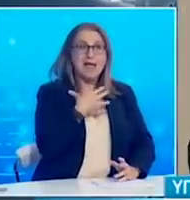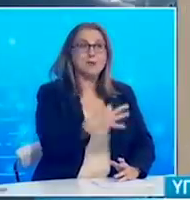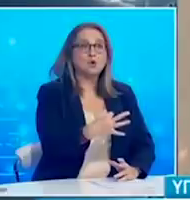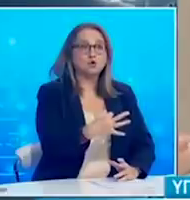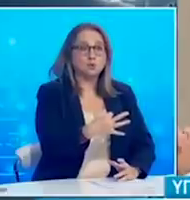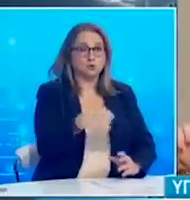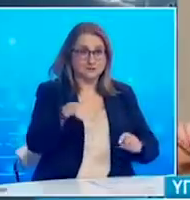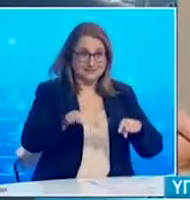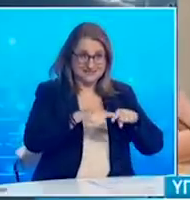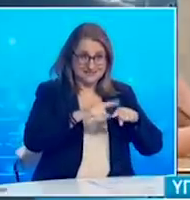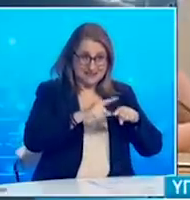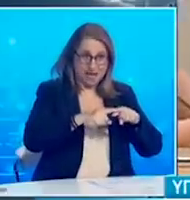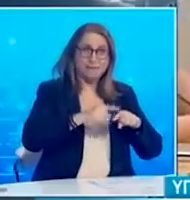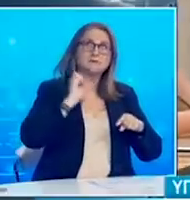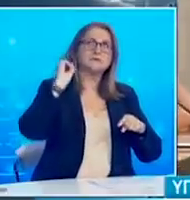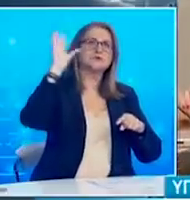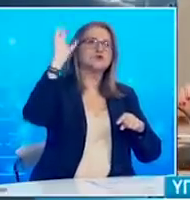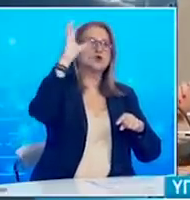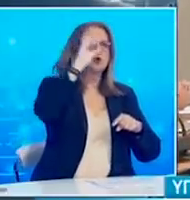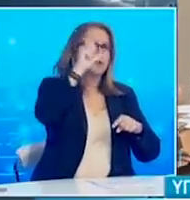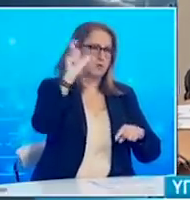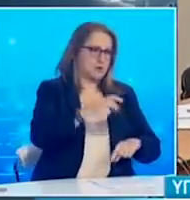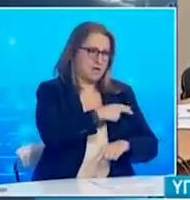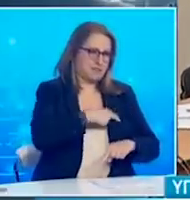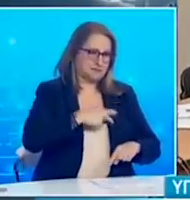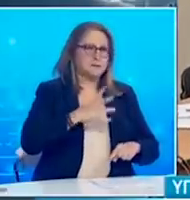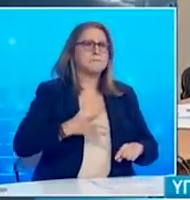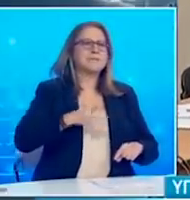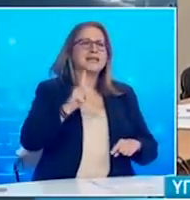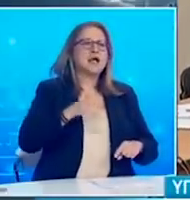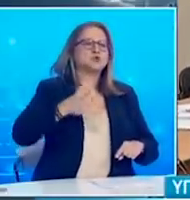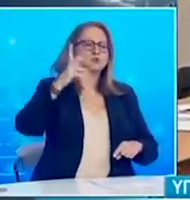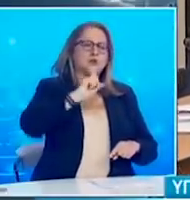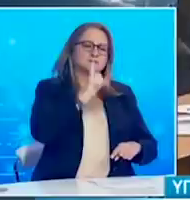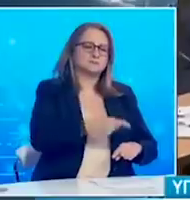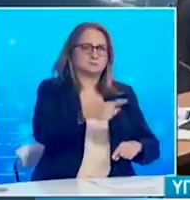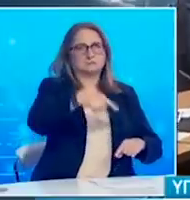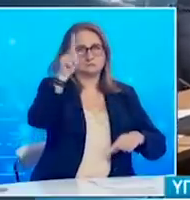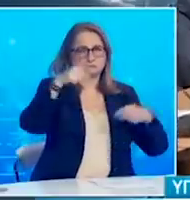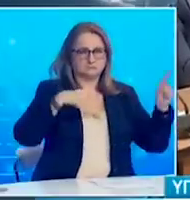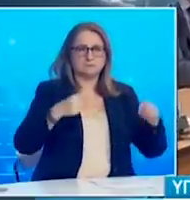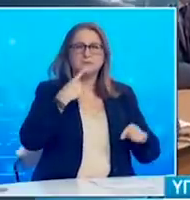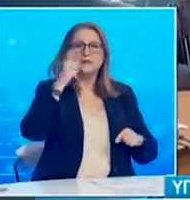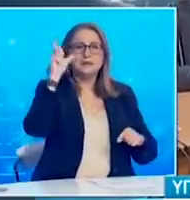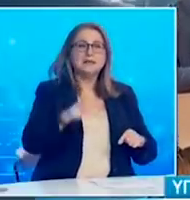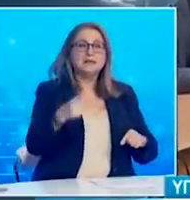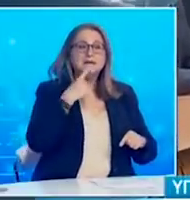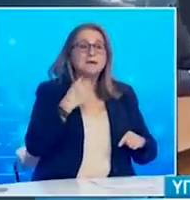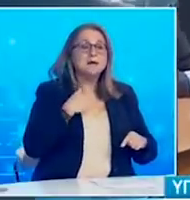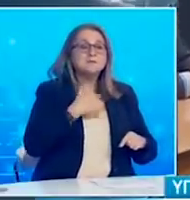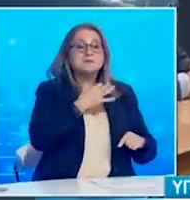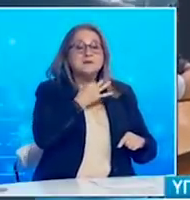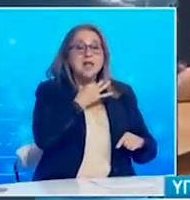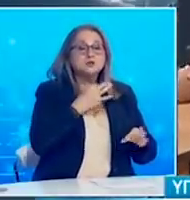εξωτερικό, είπε ότι χρειαζόμαστε άμεσα μια εθνική στρατηγική για την αντιμετώπιση της πανδημίας και ότι η στρατηγική αυτή προϋποθέτει